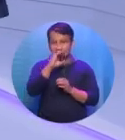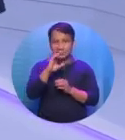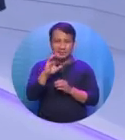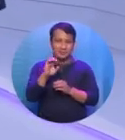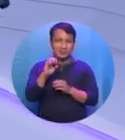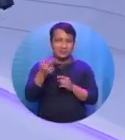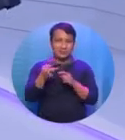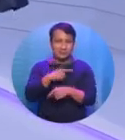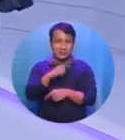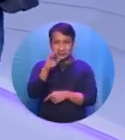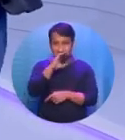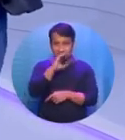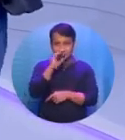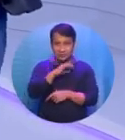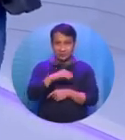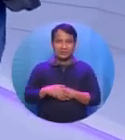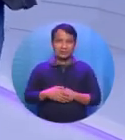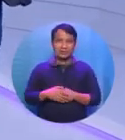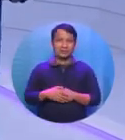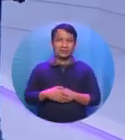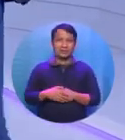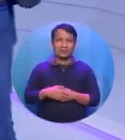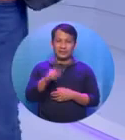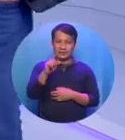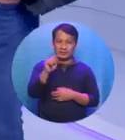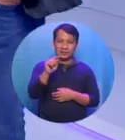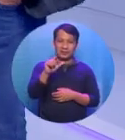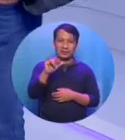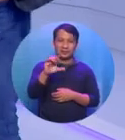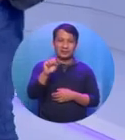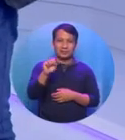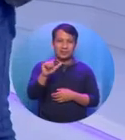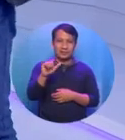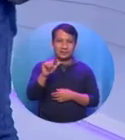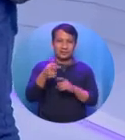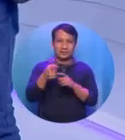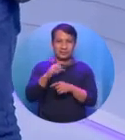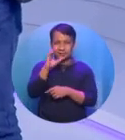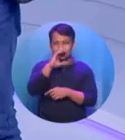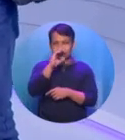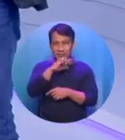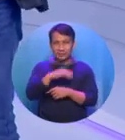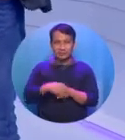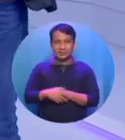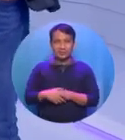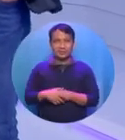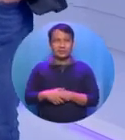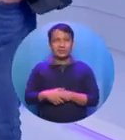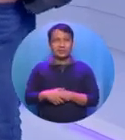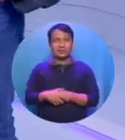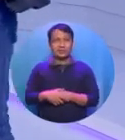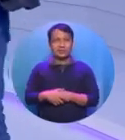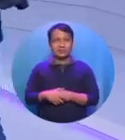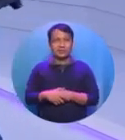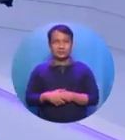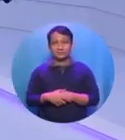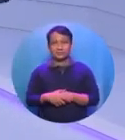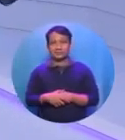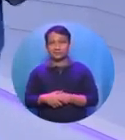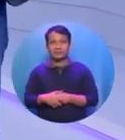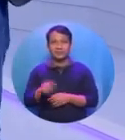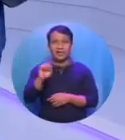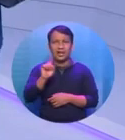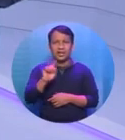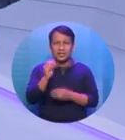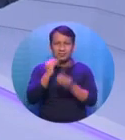malayo. Okay. Oh. Talisay, Cebu. Okay. Ano po yung ulam? Ang Talisay City, Cebu. Talisay City, Cebu. Opo, opo.